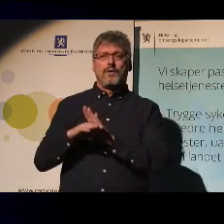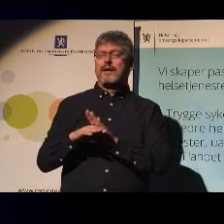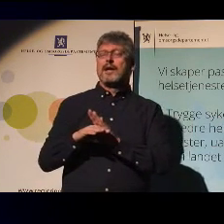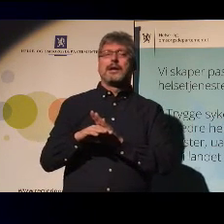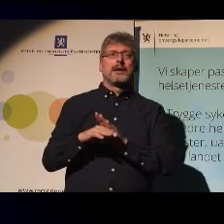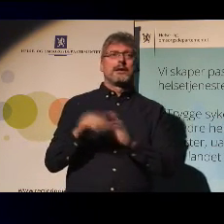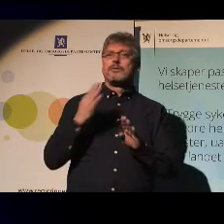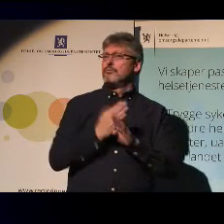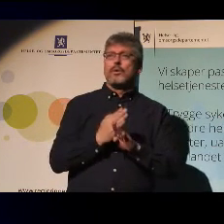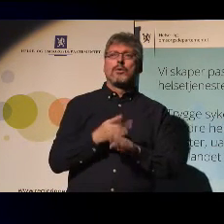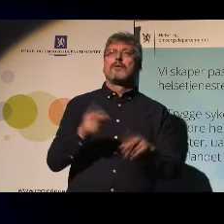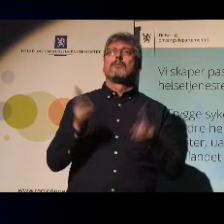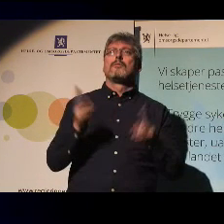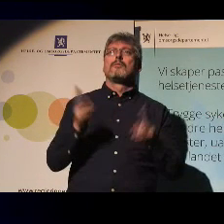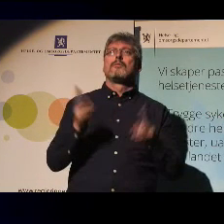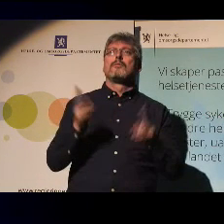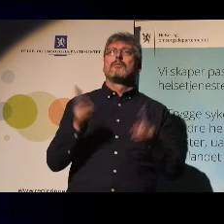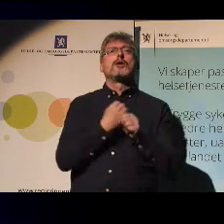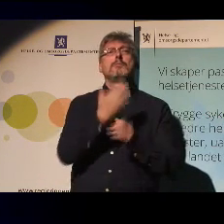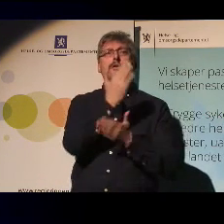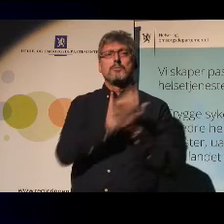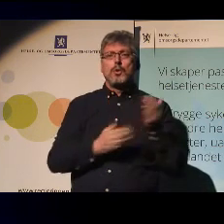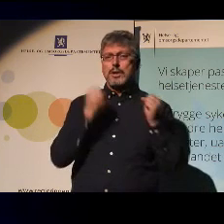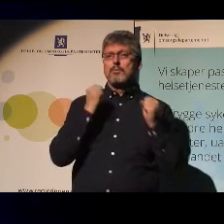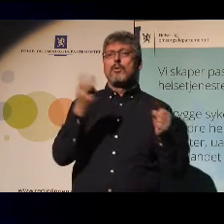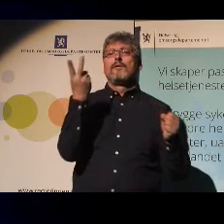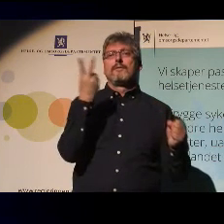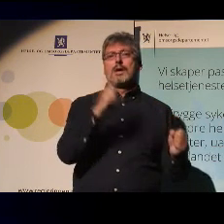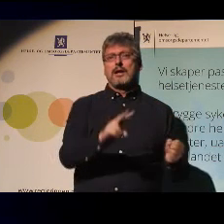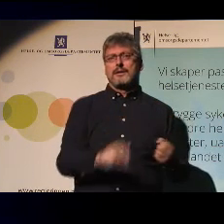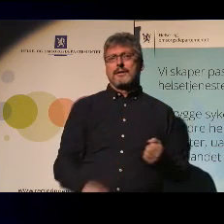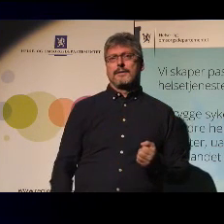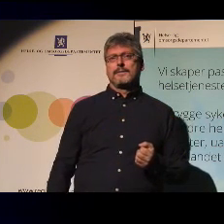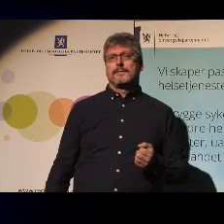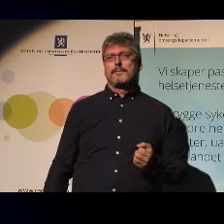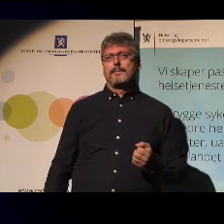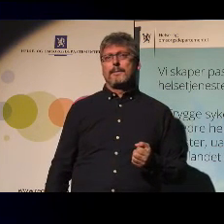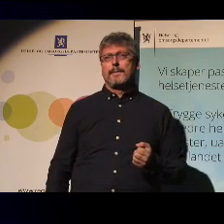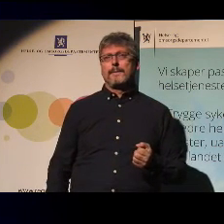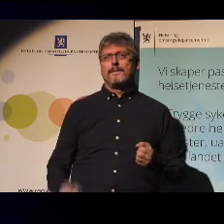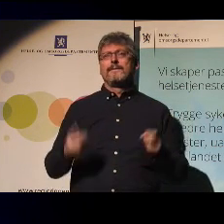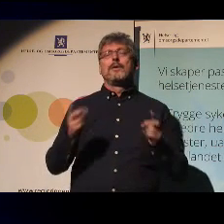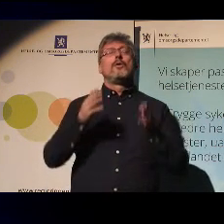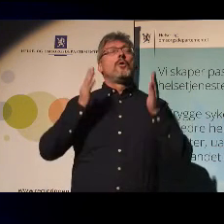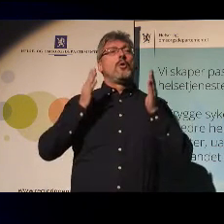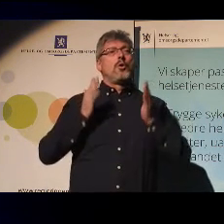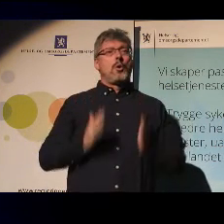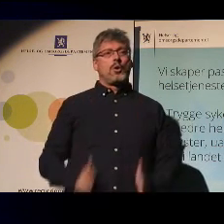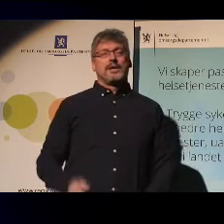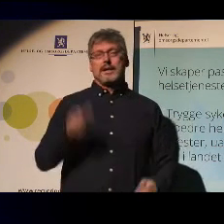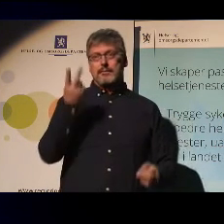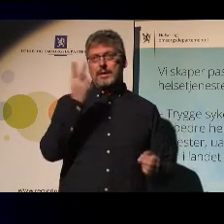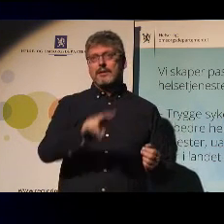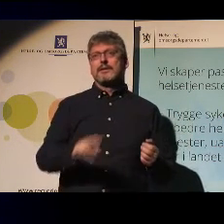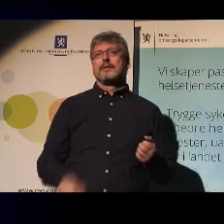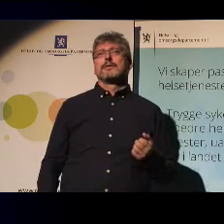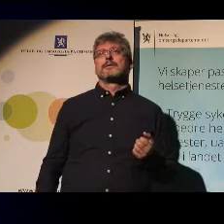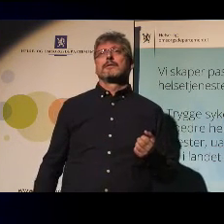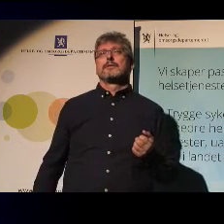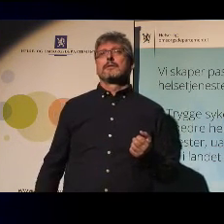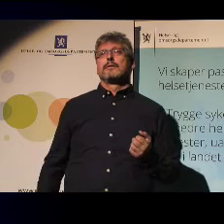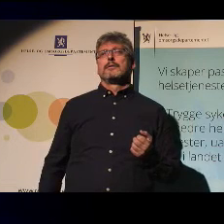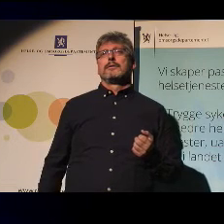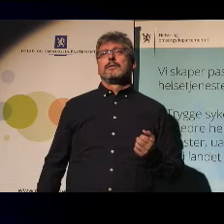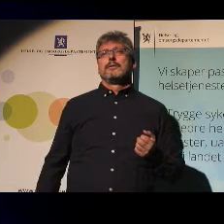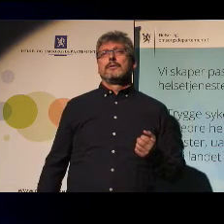til å endre arbeidsmåter. Vi er nødt til å endre holdninger. Og